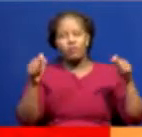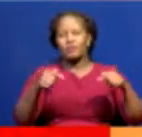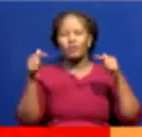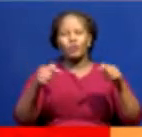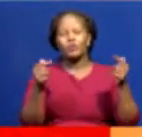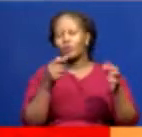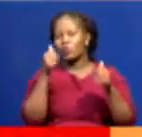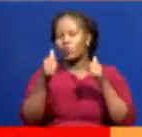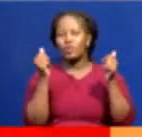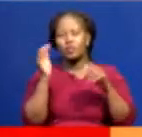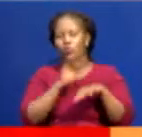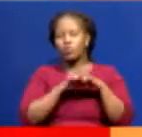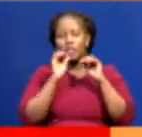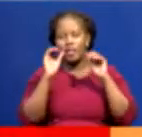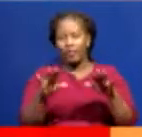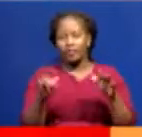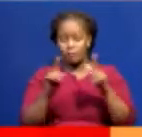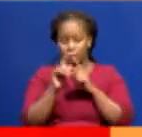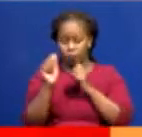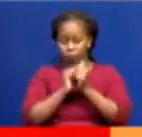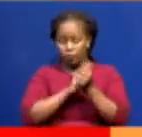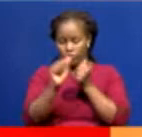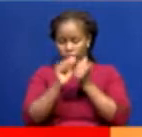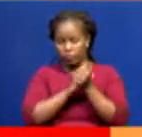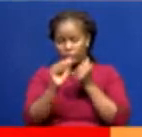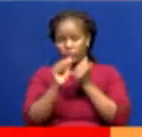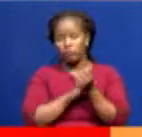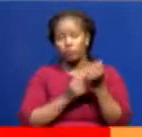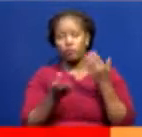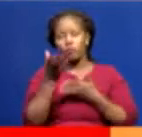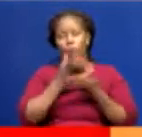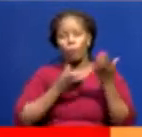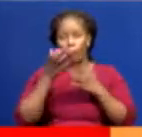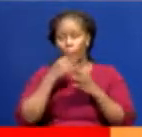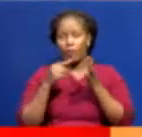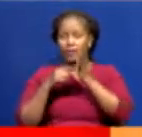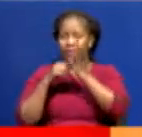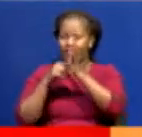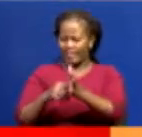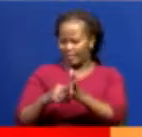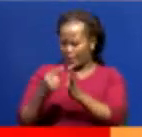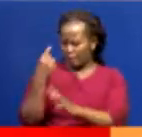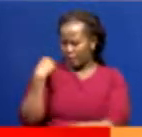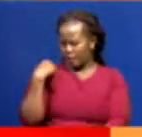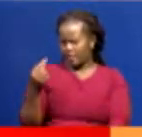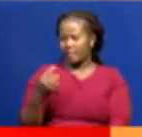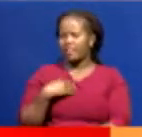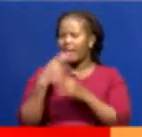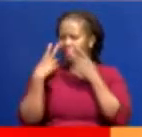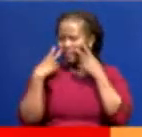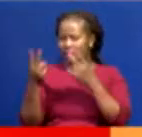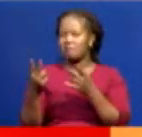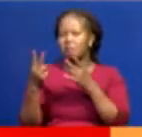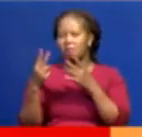ambayo sio sawa, na kuharibu uchumi. Kwa mfano juzi vile umesema, tumeona